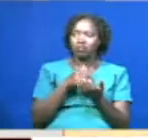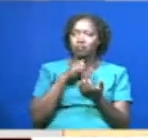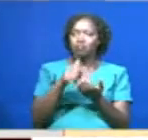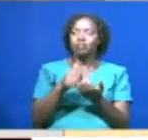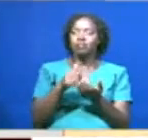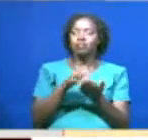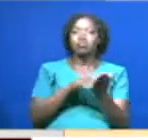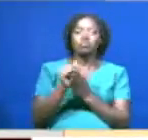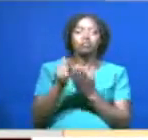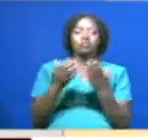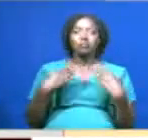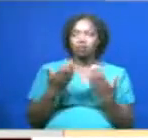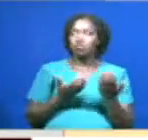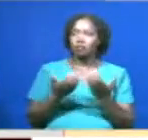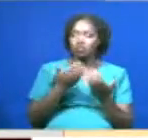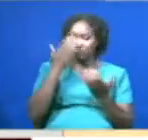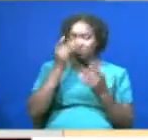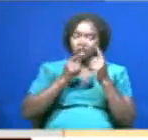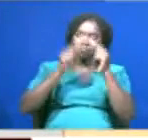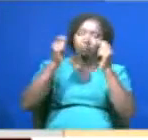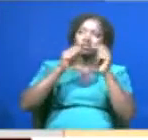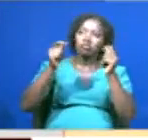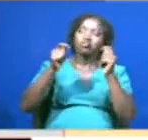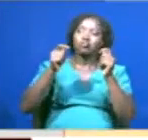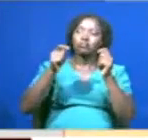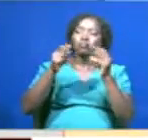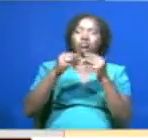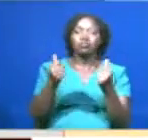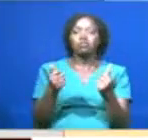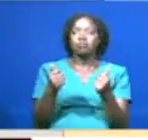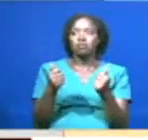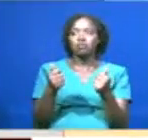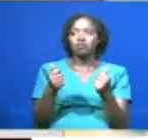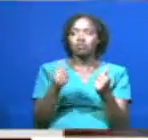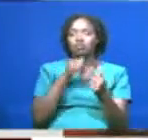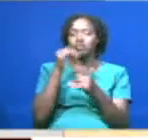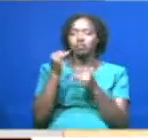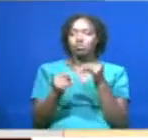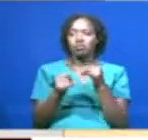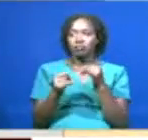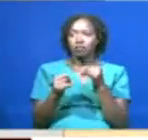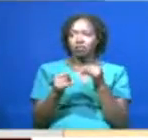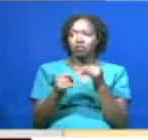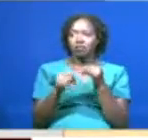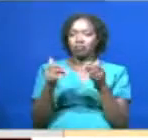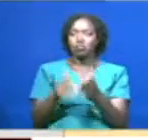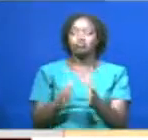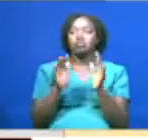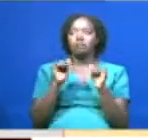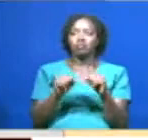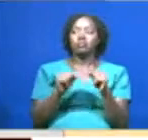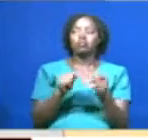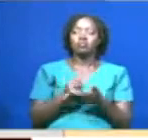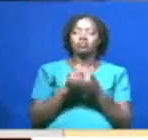watu, sababu kuandamana hata kama ni suruhu, sio suruhu ya mwisho, kuna njia zingine zinazoathiri biashara